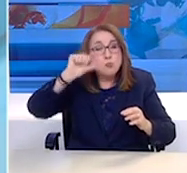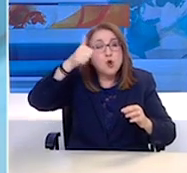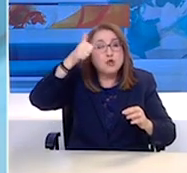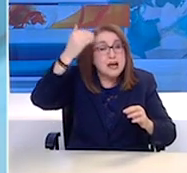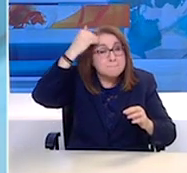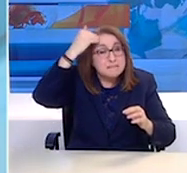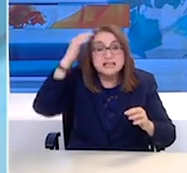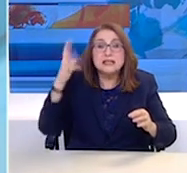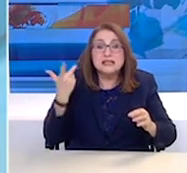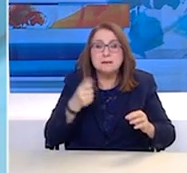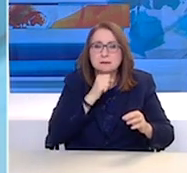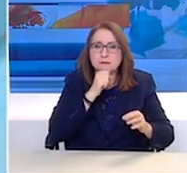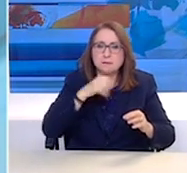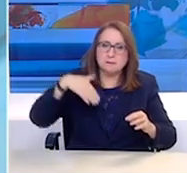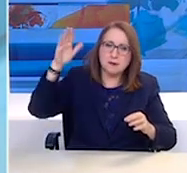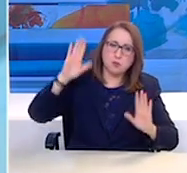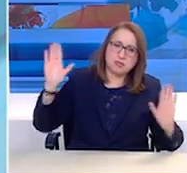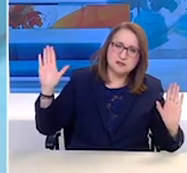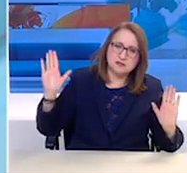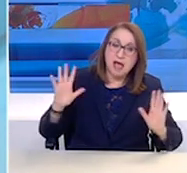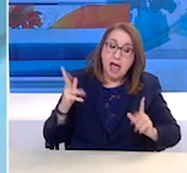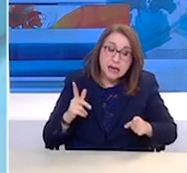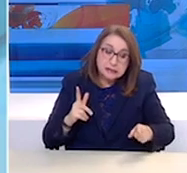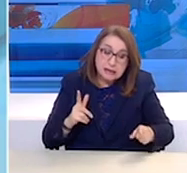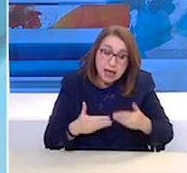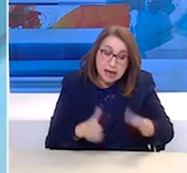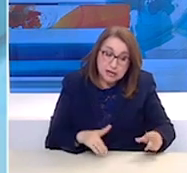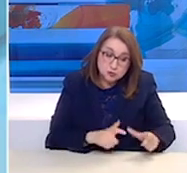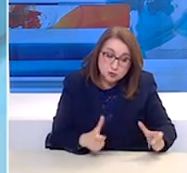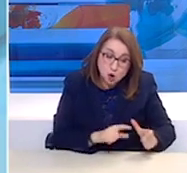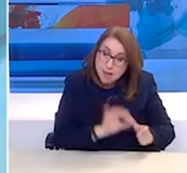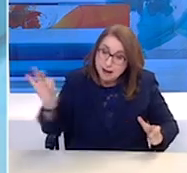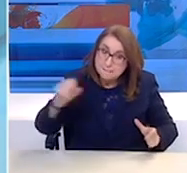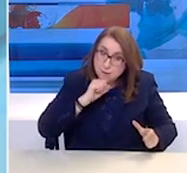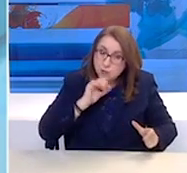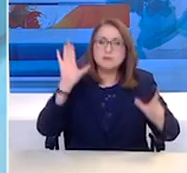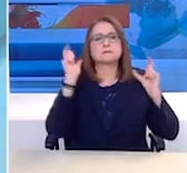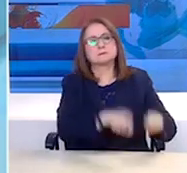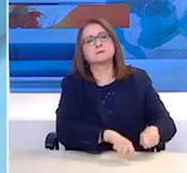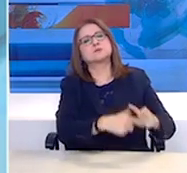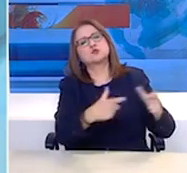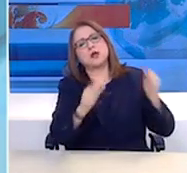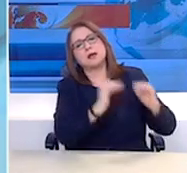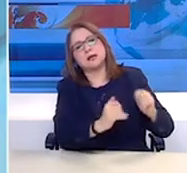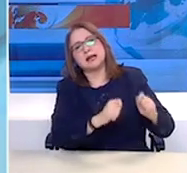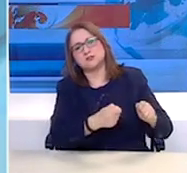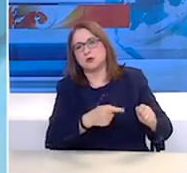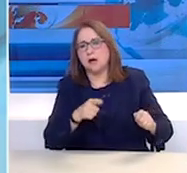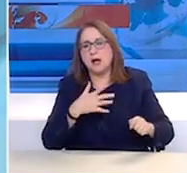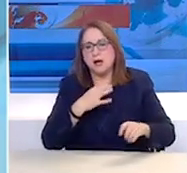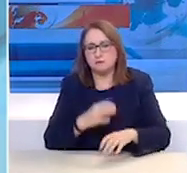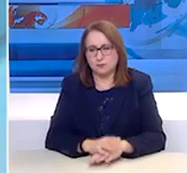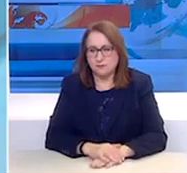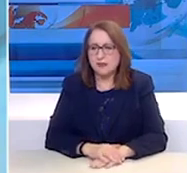συζητάμε, δεν μπορούμε να ανακοινώσουμε κάτι επίσημα και ισχύουν αυτά που είπε και ο Υφυπουργός. Δεν ξέρω, ο Υφυπουργός, αν θέλει να προσθέσει κάτι. Μην μας ζητάτε να